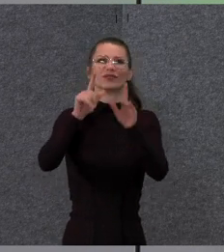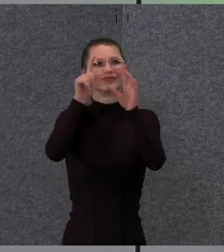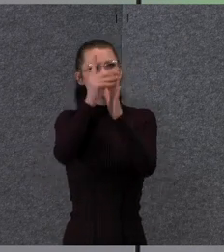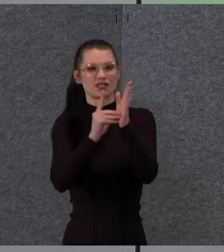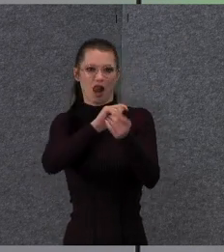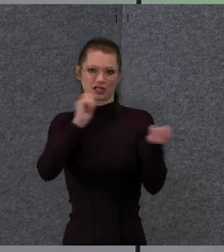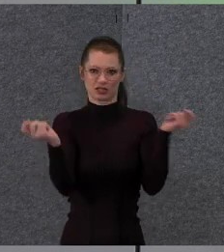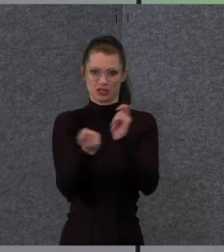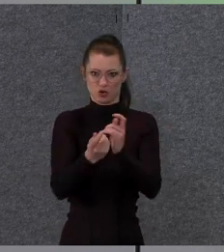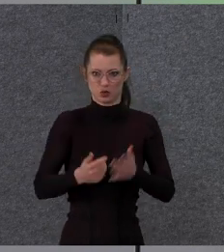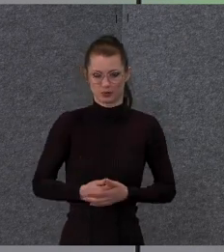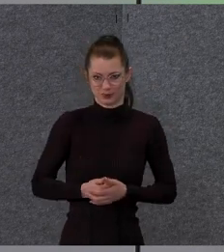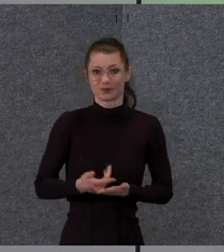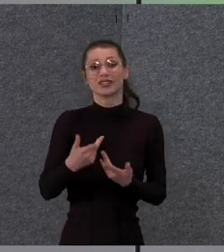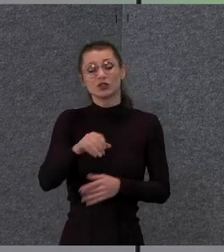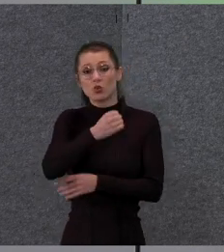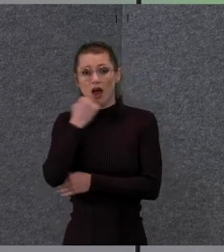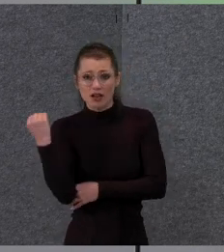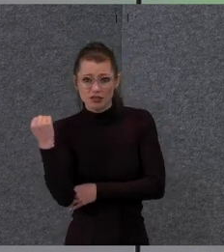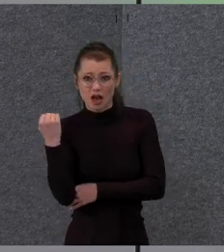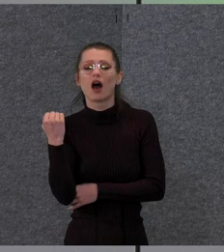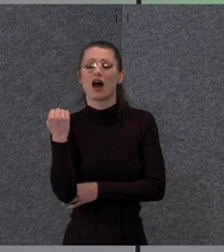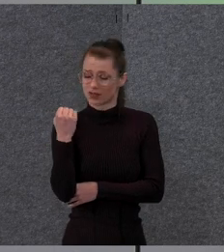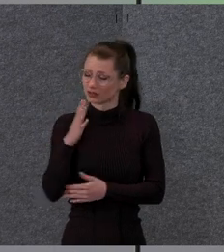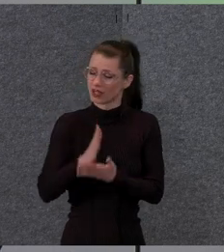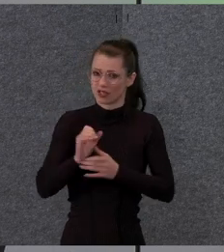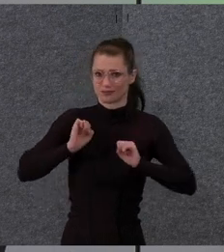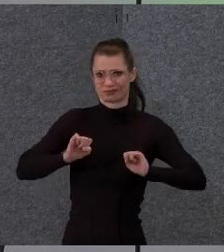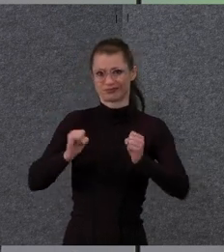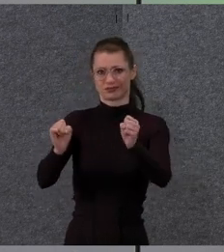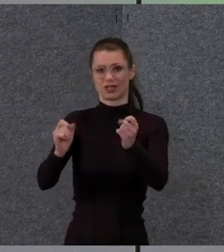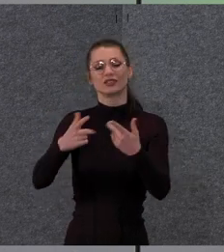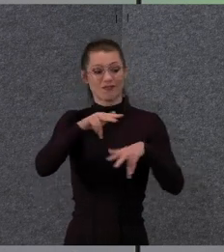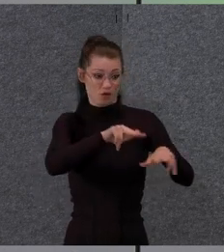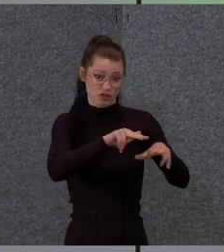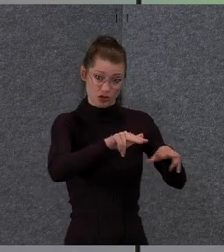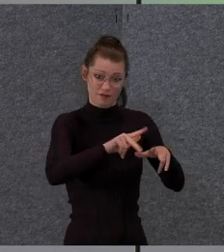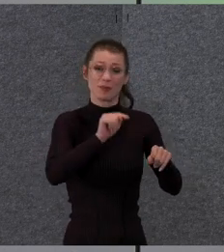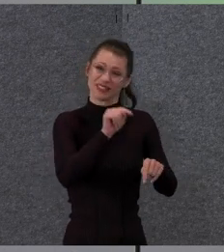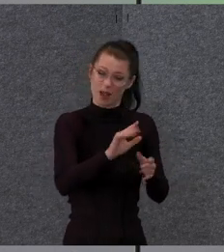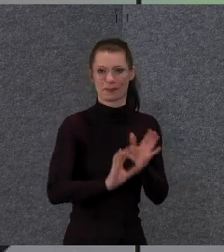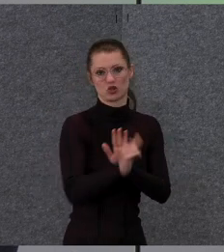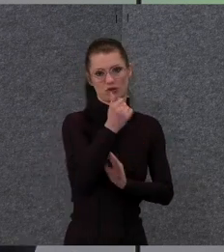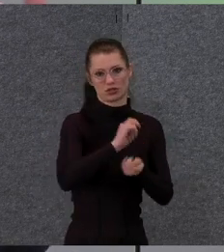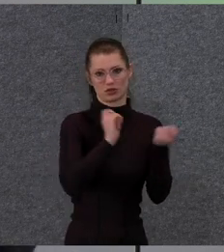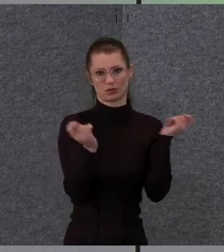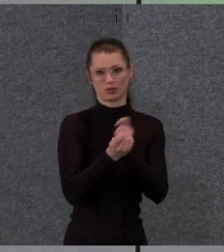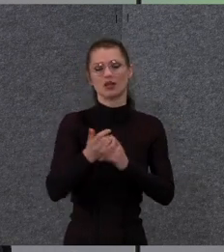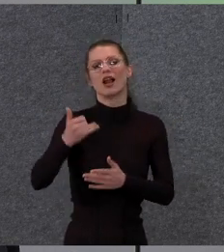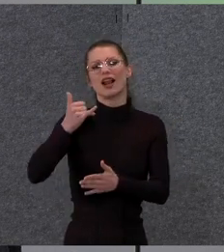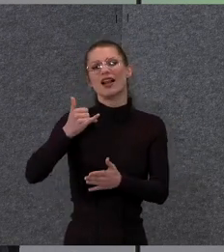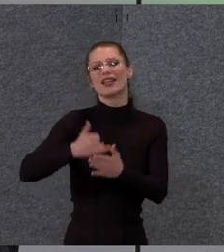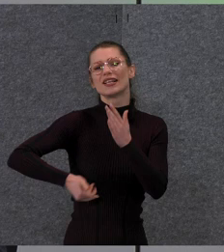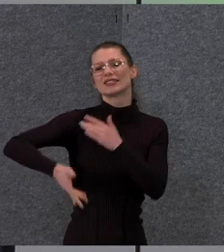Digitalisierung, denn die ändert vieles radikal und disruptiv, nicht nur in der Wirtschaft, dort aber ganz besonders. Wenn wir mal ins letzte